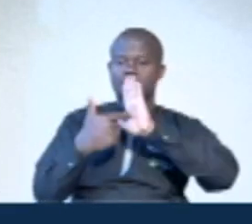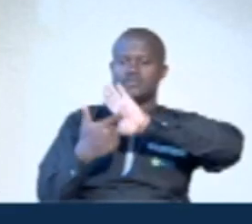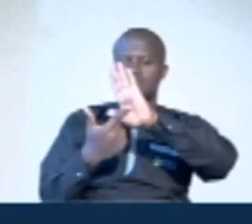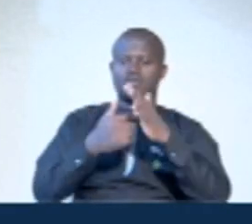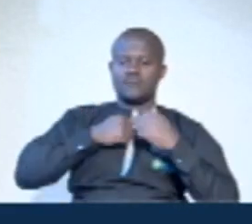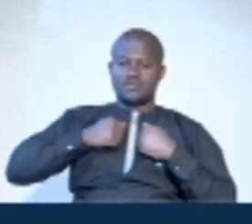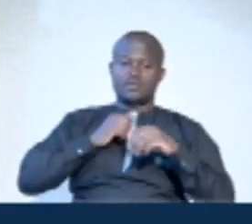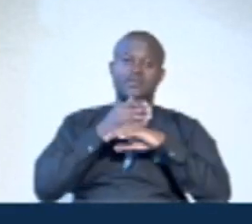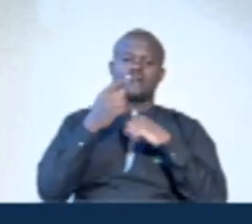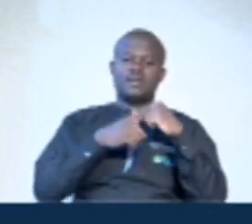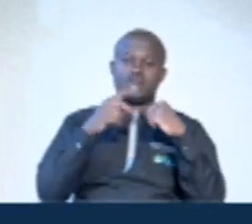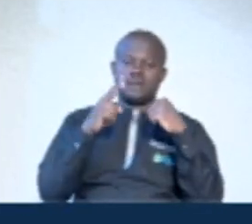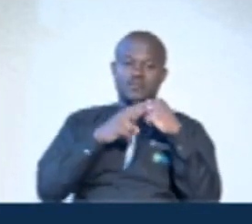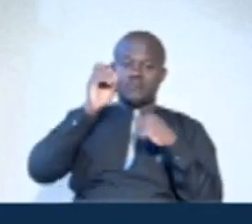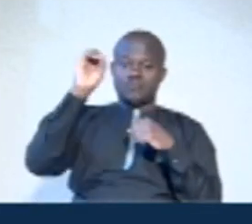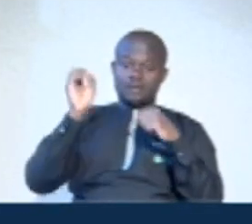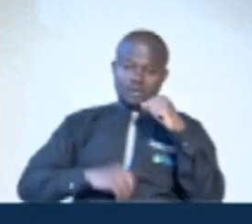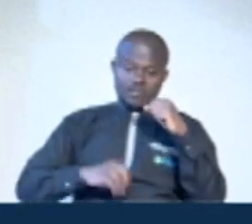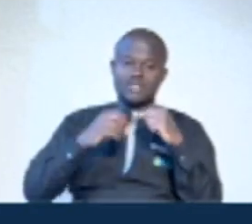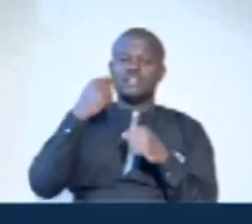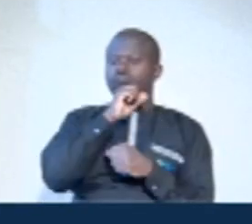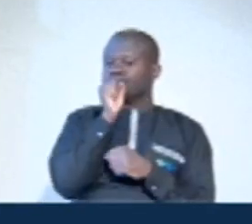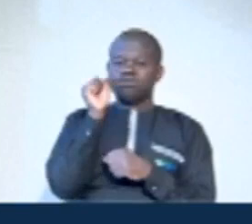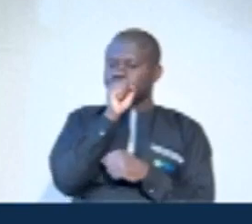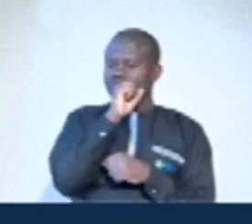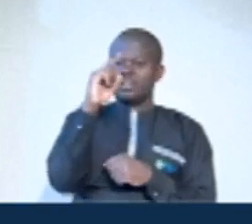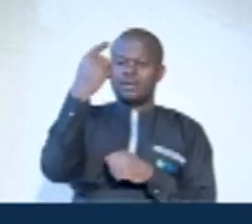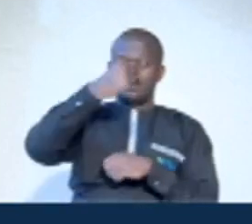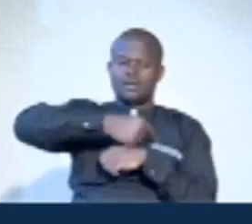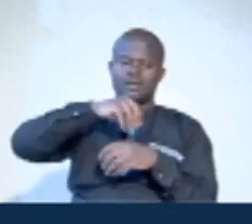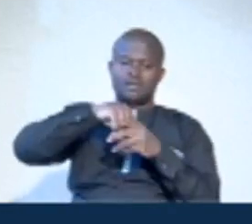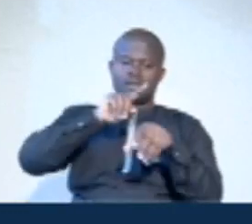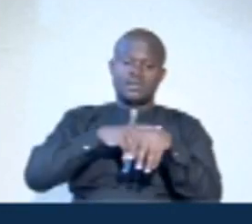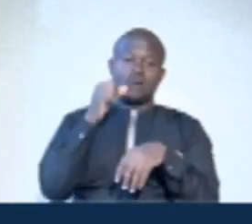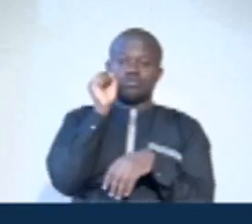abanyarwanda bajya kuri 67% boza amenyo rimwe ku munsi, mu